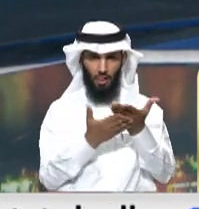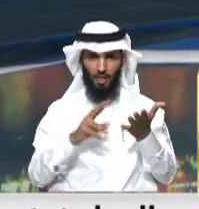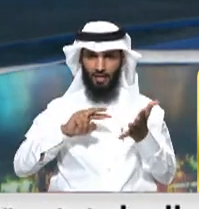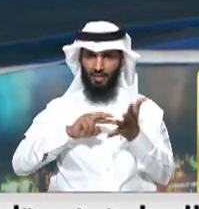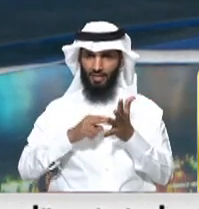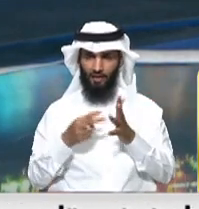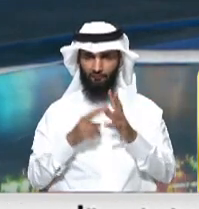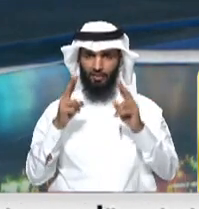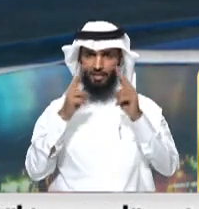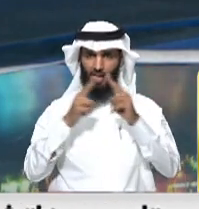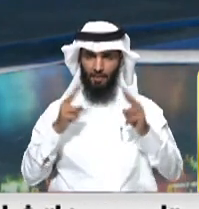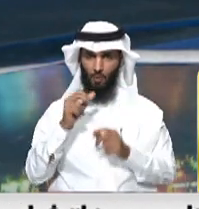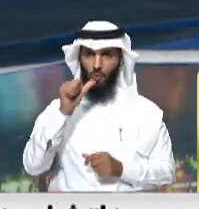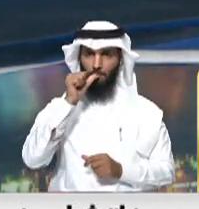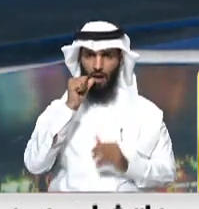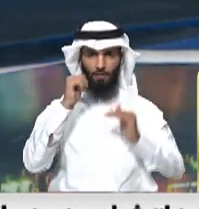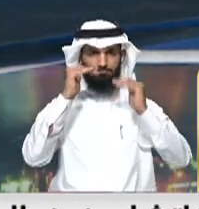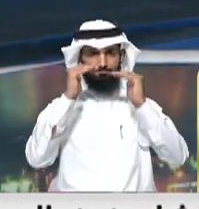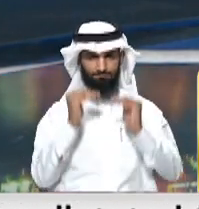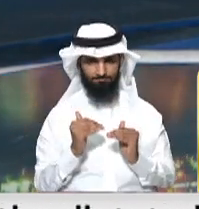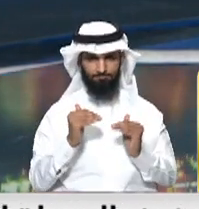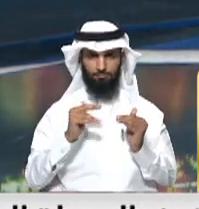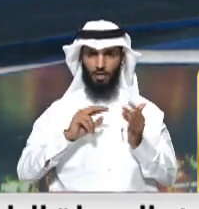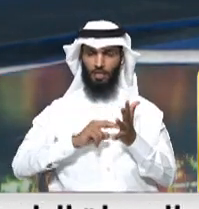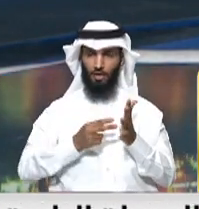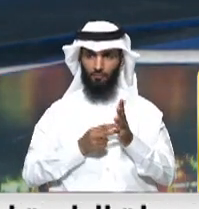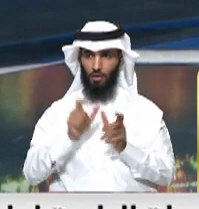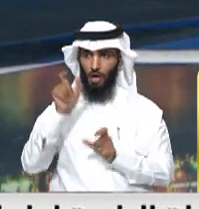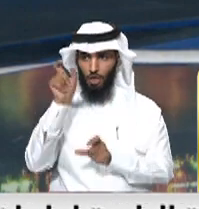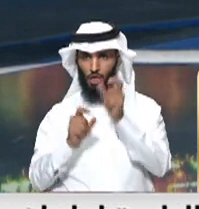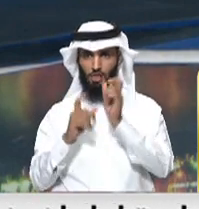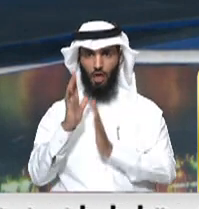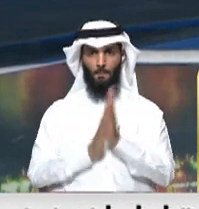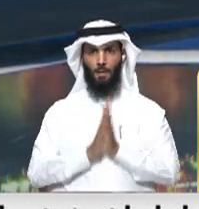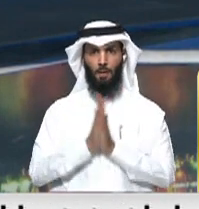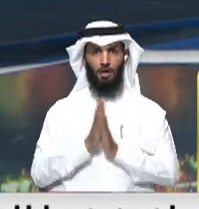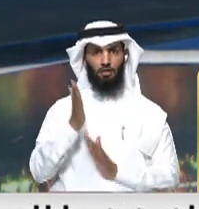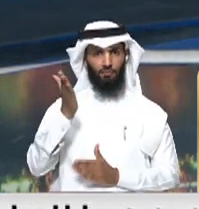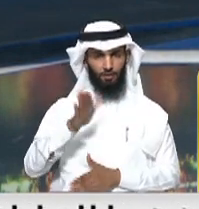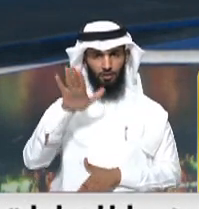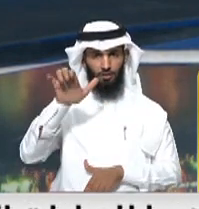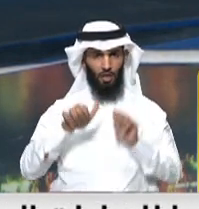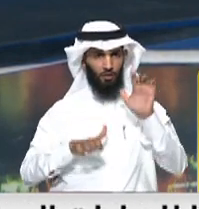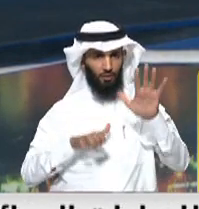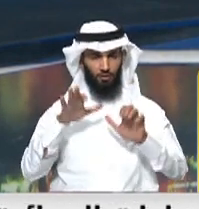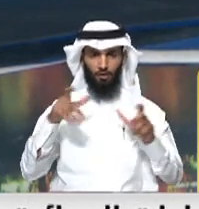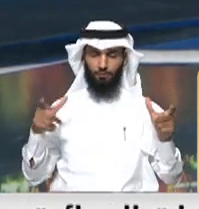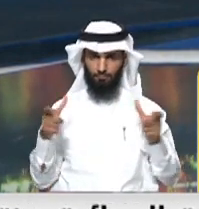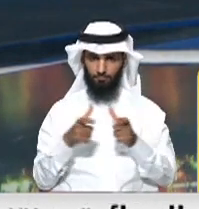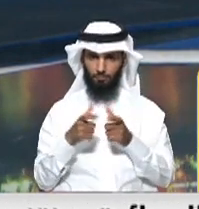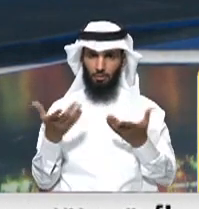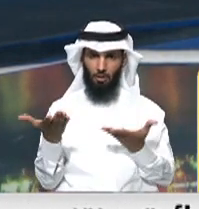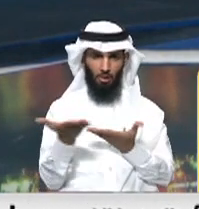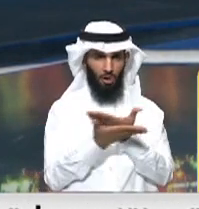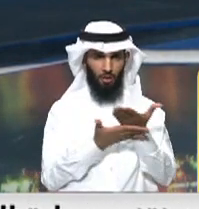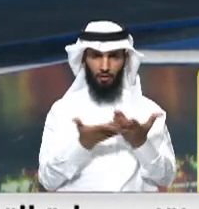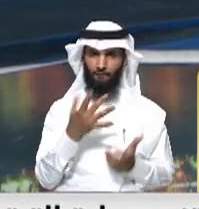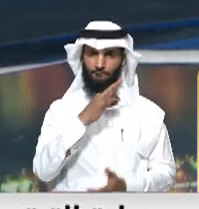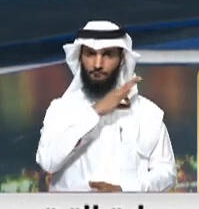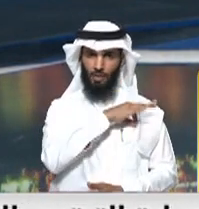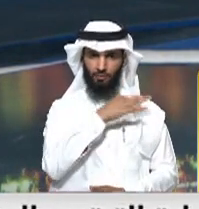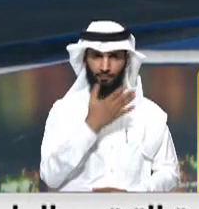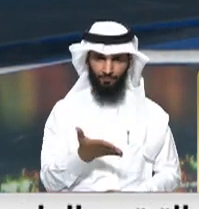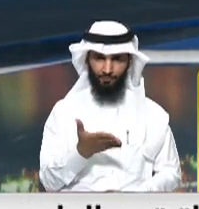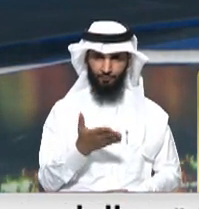والماء، وذلك بحضور عدد من المهتمين والمختصين لتوضيح الأثر الإيجابي والسلبي حول الترشيد